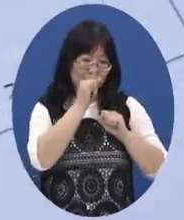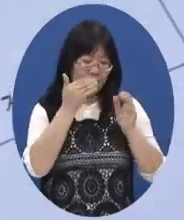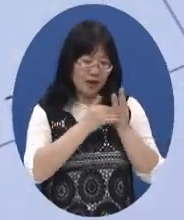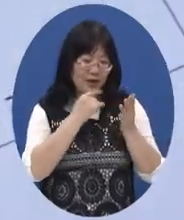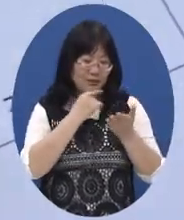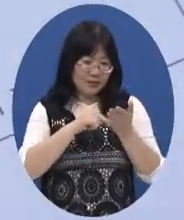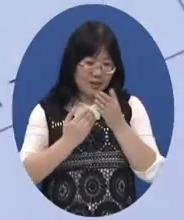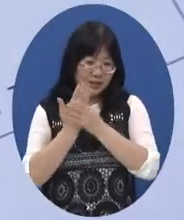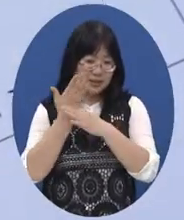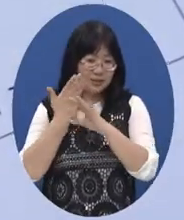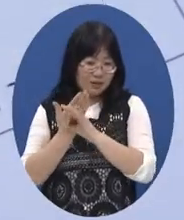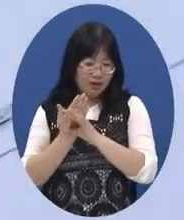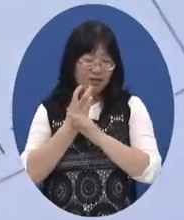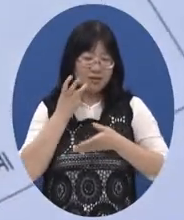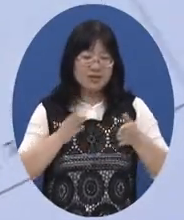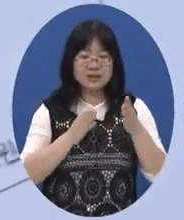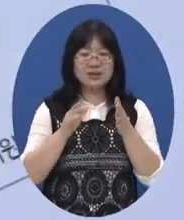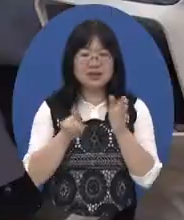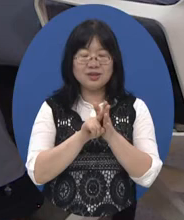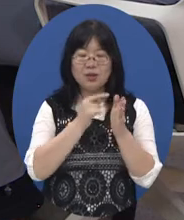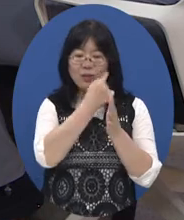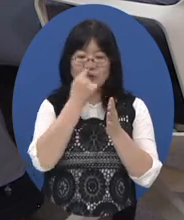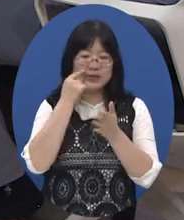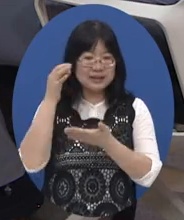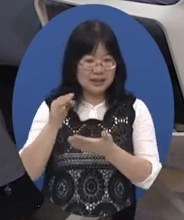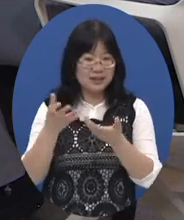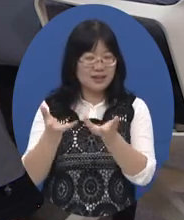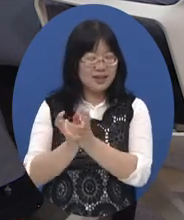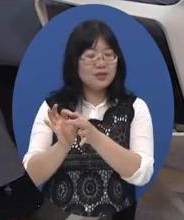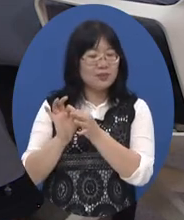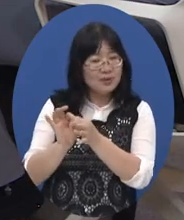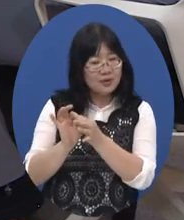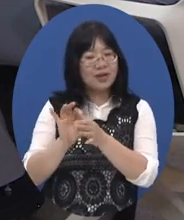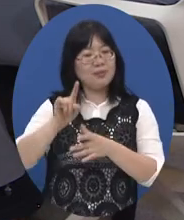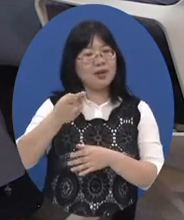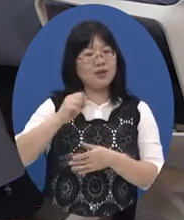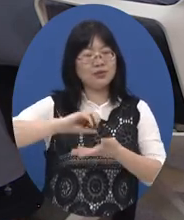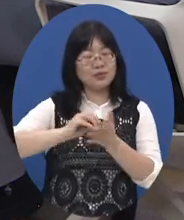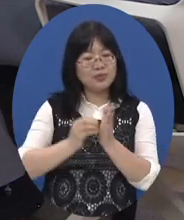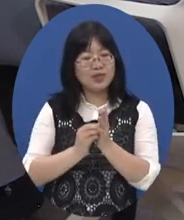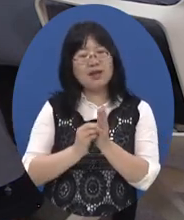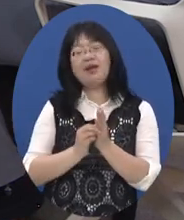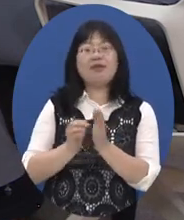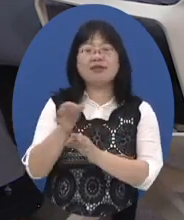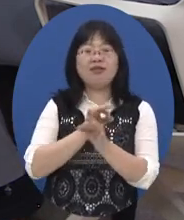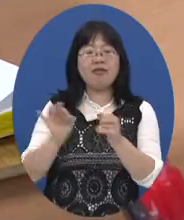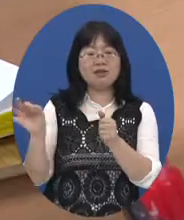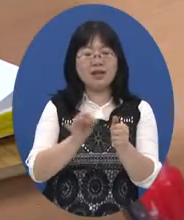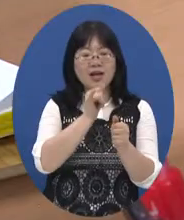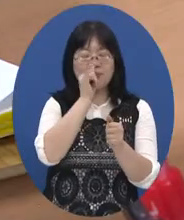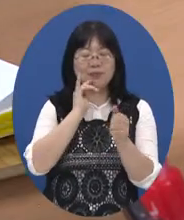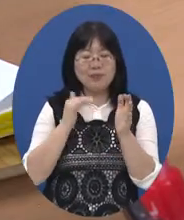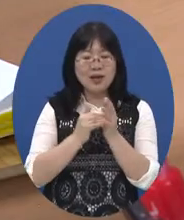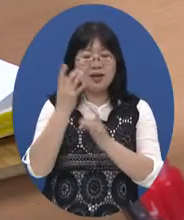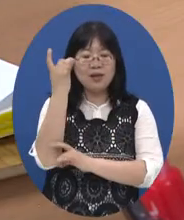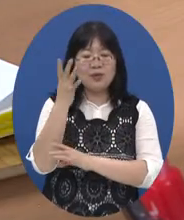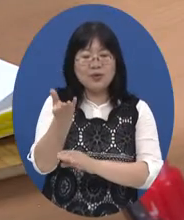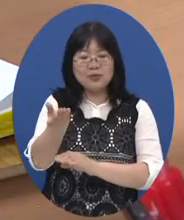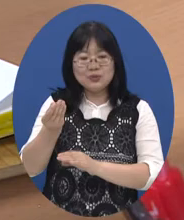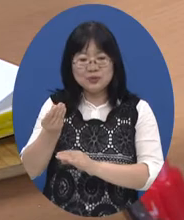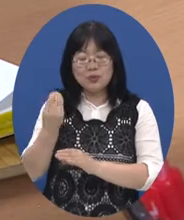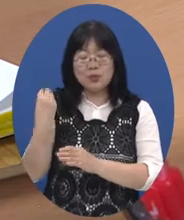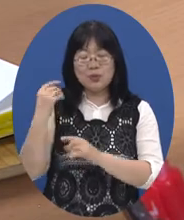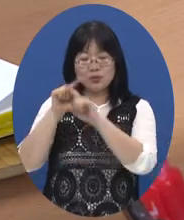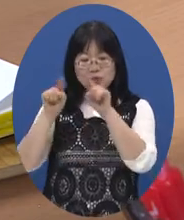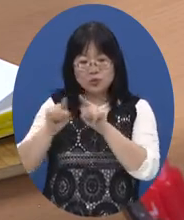발생이 확인되면 경기신용보증재단을 통해 100억 원 규모의 긴급 경영자금을 지원하고 기존 융자금의 상환을